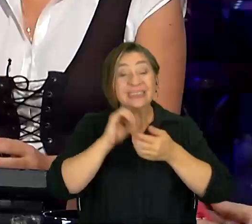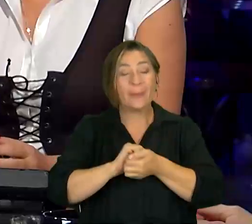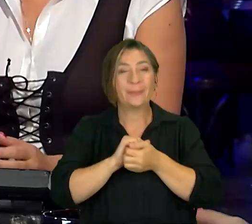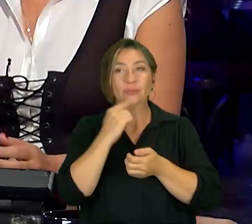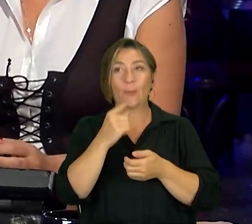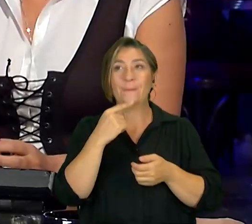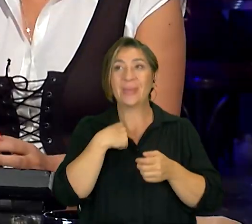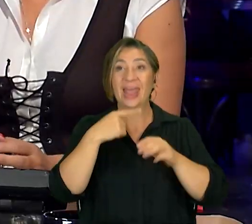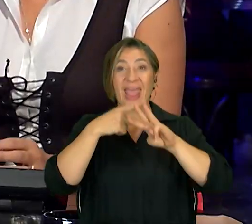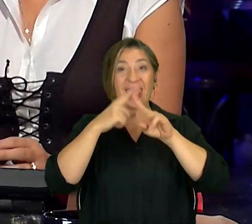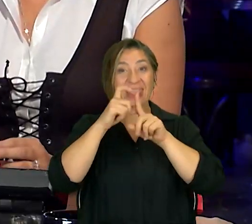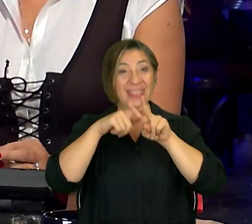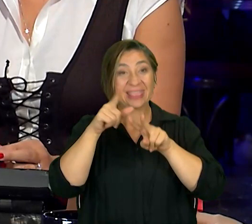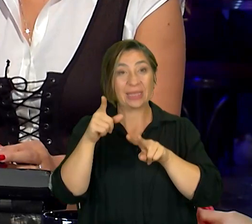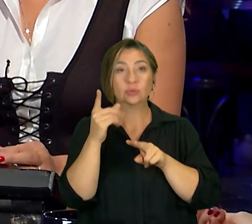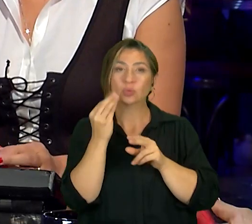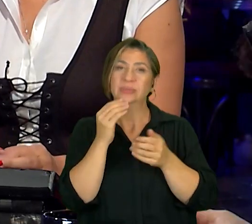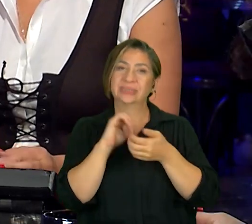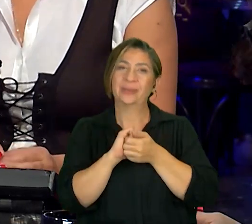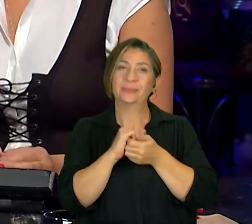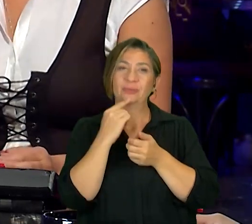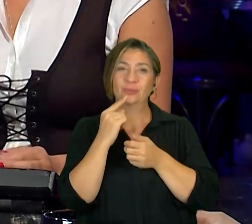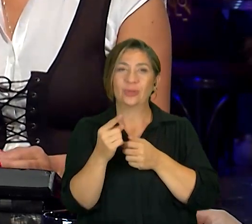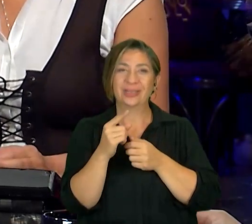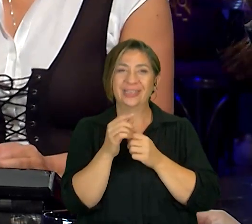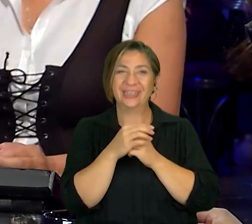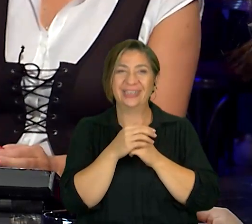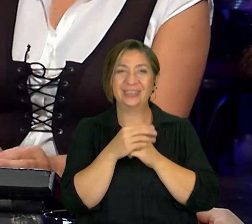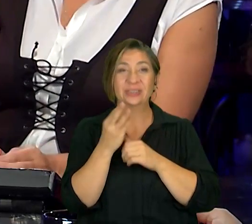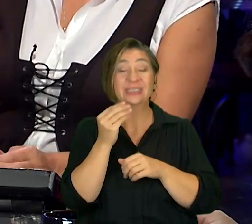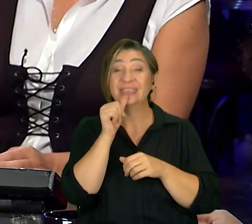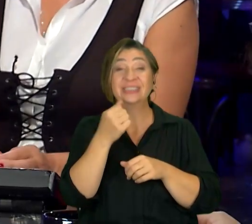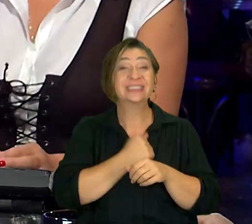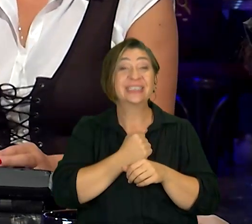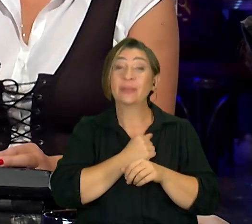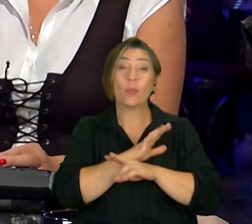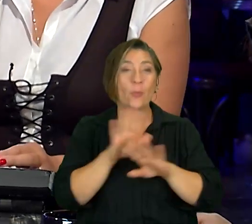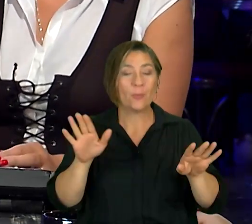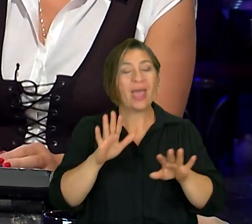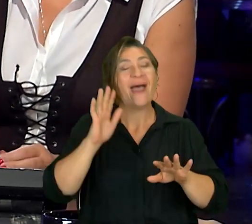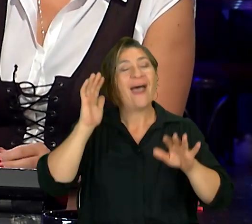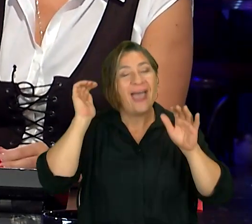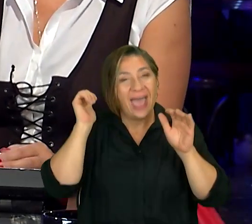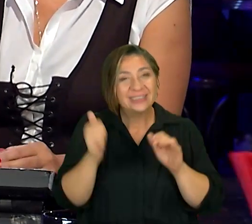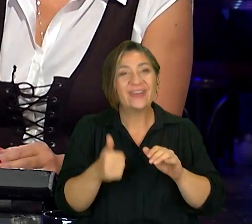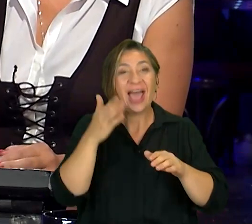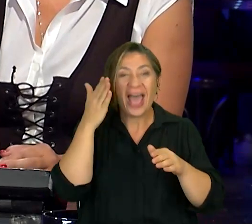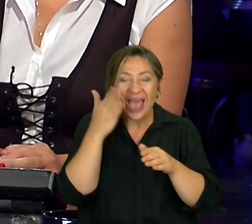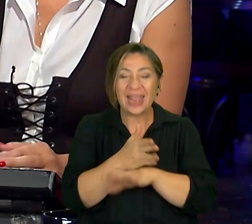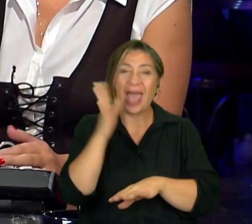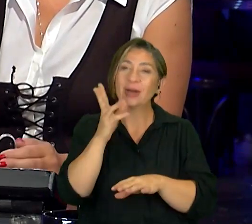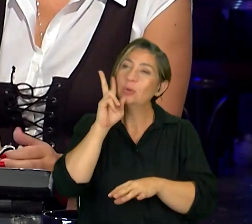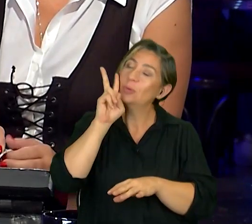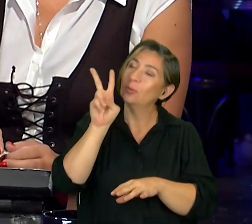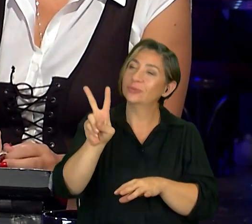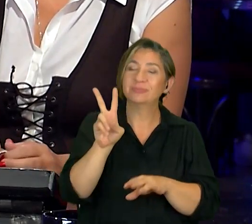Ben Eda'dan çok samimi söylüyorum. Çok yani, hiç sıkılmadım. Ve her seferinde yani hakikaten her